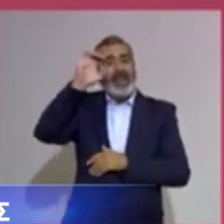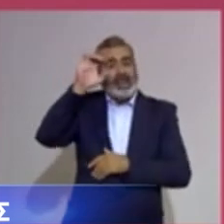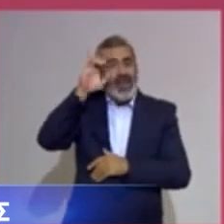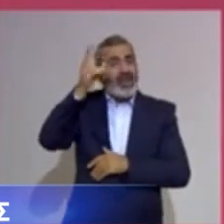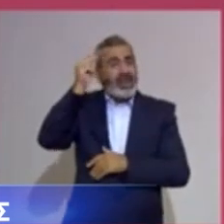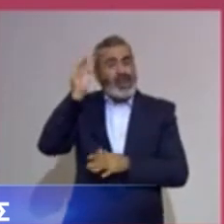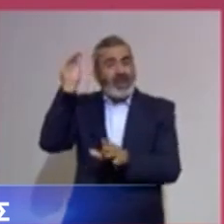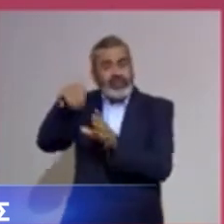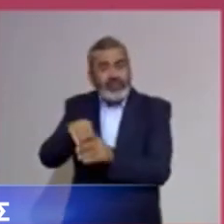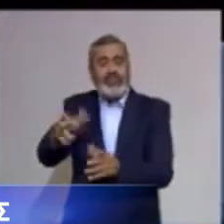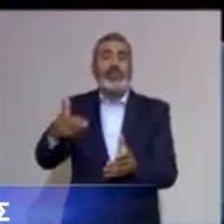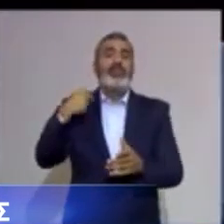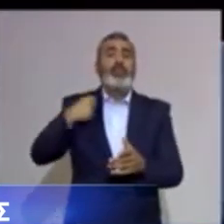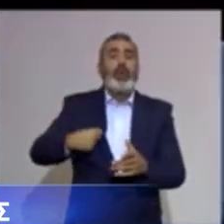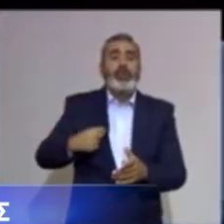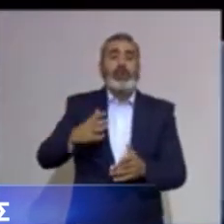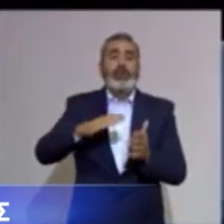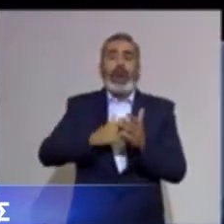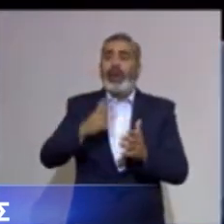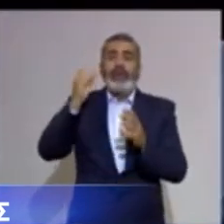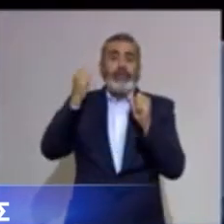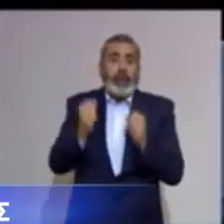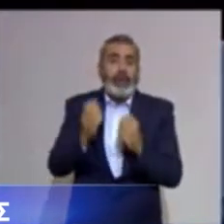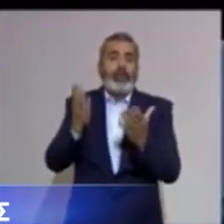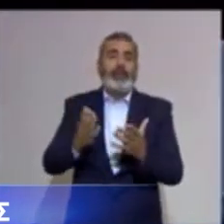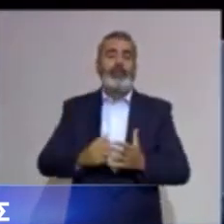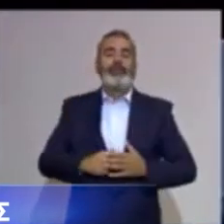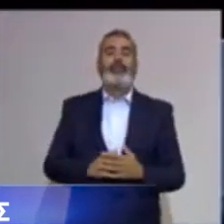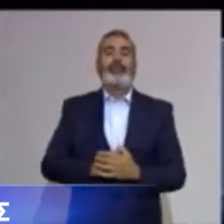δημόσιων λειτουργών. Για το ιδιωτικό χρέος.